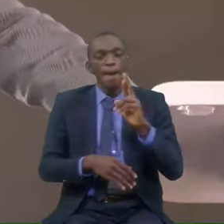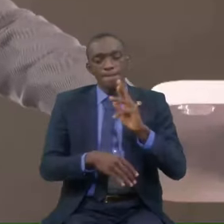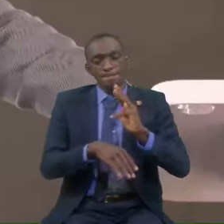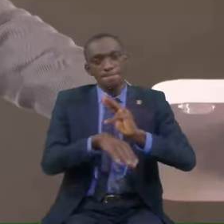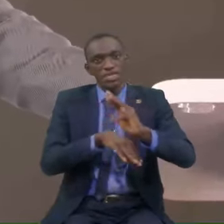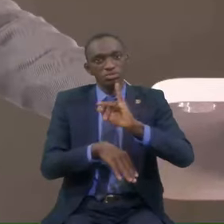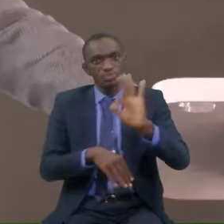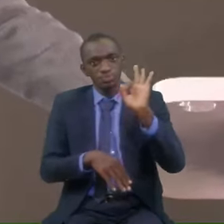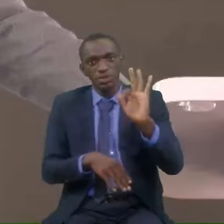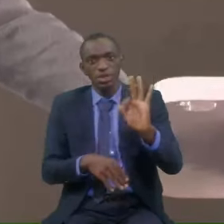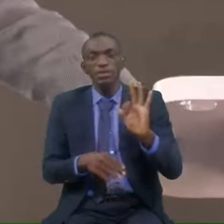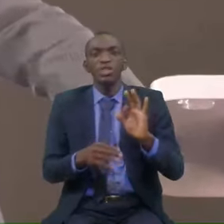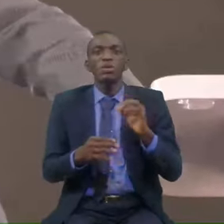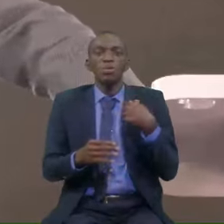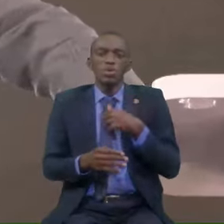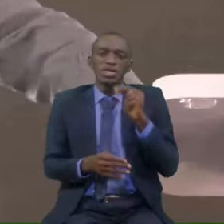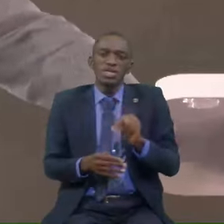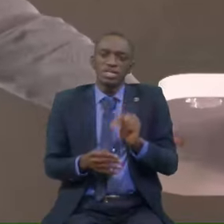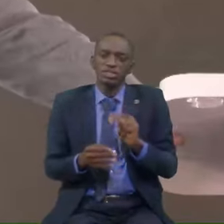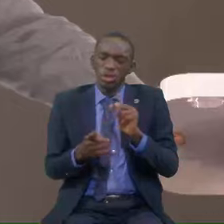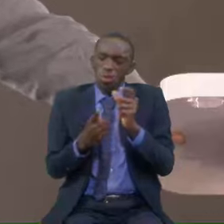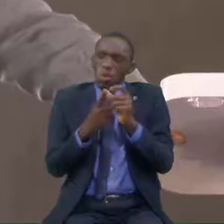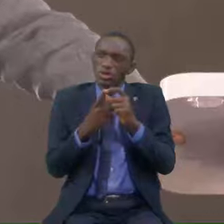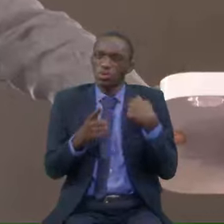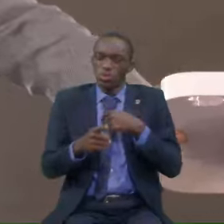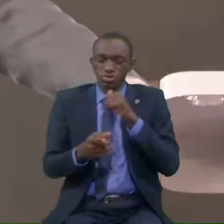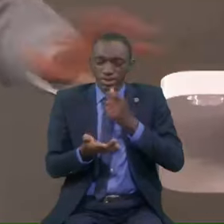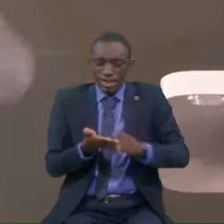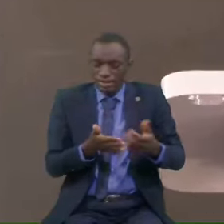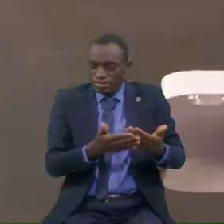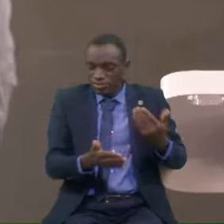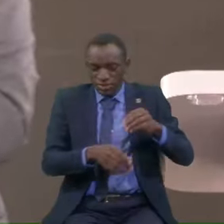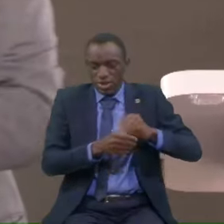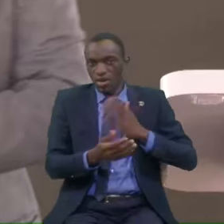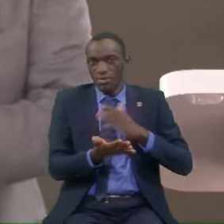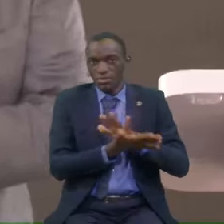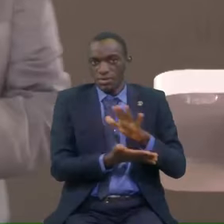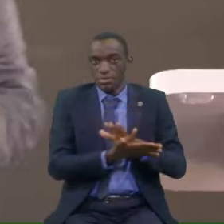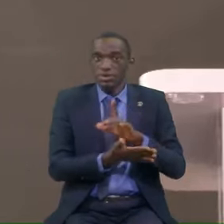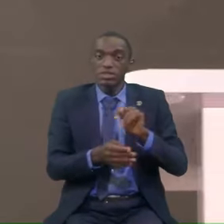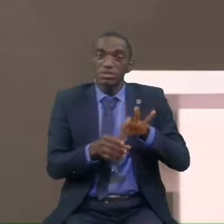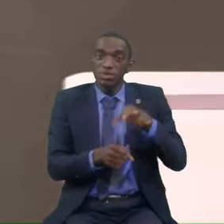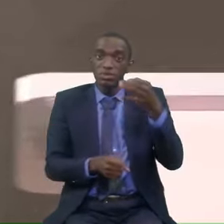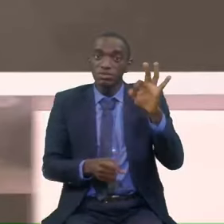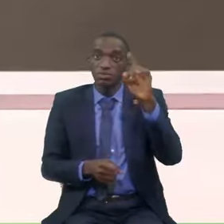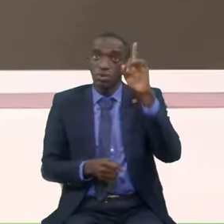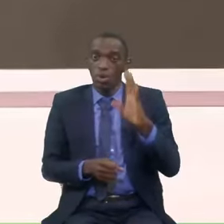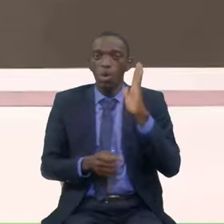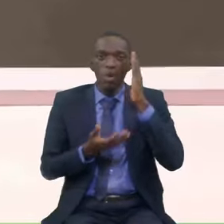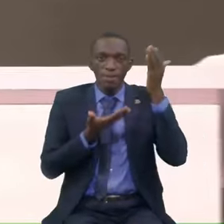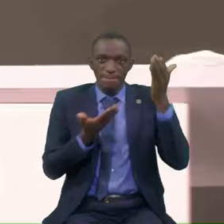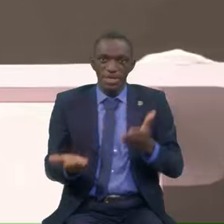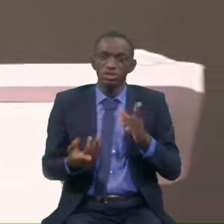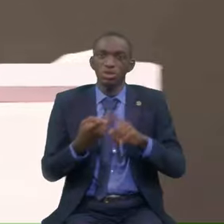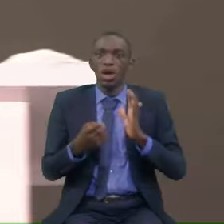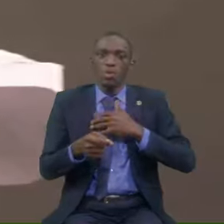d'un mot que nous n'avons pas noté. L'Esprit de Dieu nous rappelle tout ce que